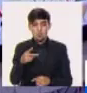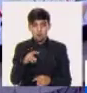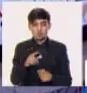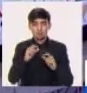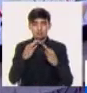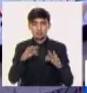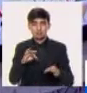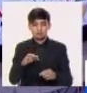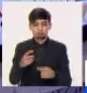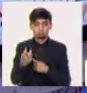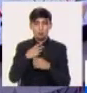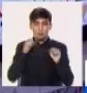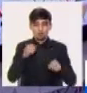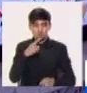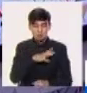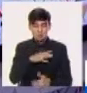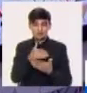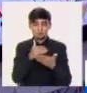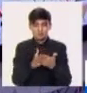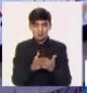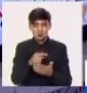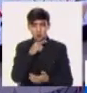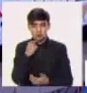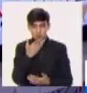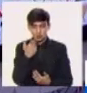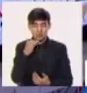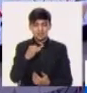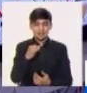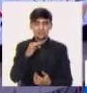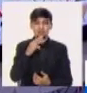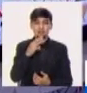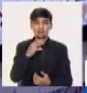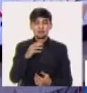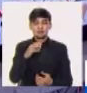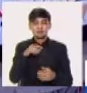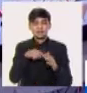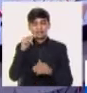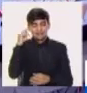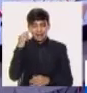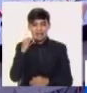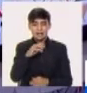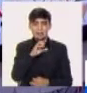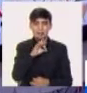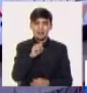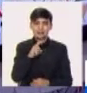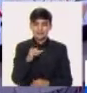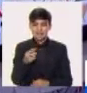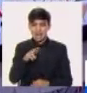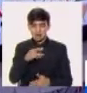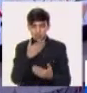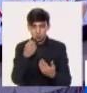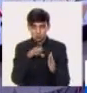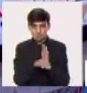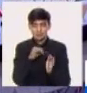въезжать в территорию блока. В этом списке нет России, Соединенных Штатов, Китая и Бразилии. Единственная присутствующая в